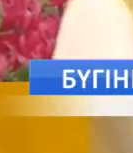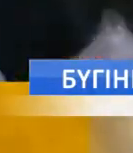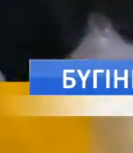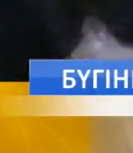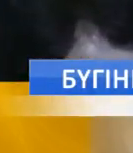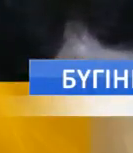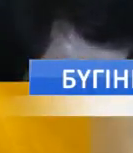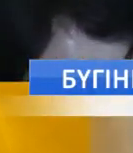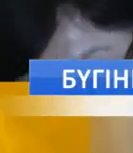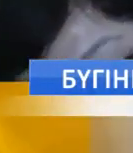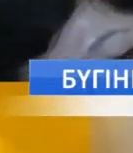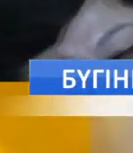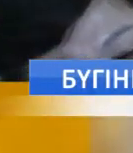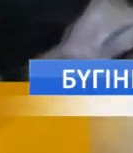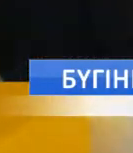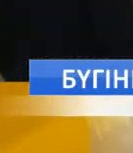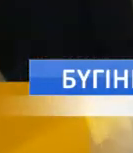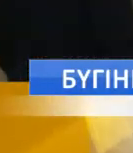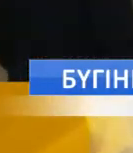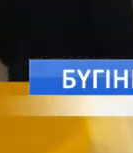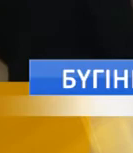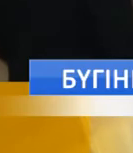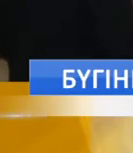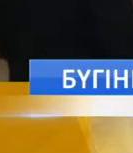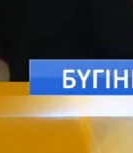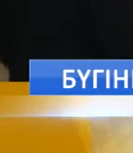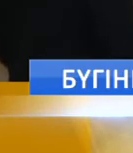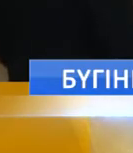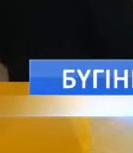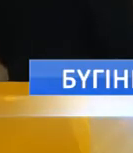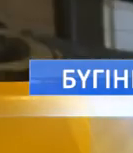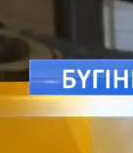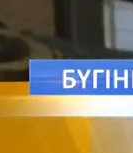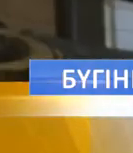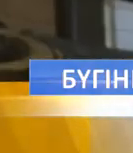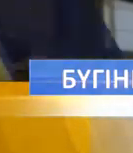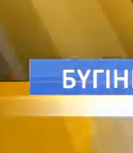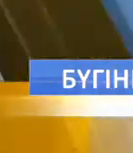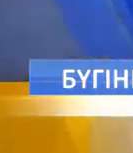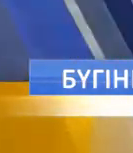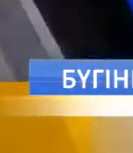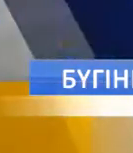мерейтойы туған жері Жамбыл ауданында аталып өтті. Өте мәрт, жомарт, кішіпейіл жігіт.